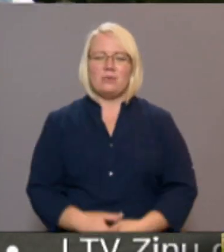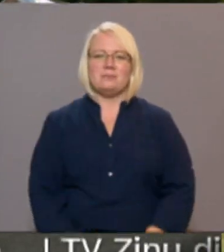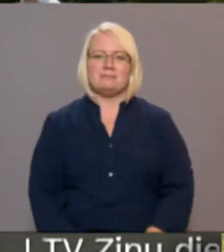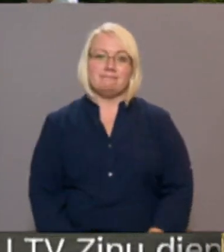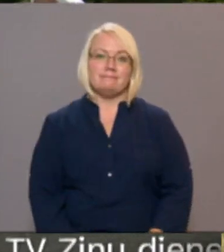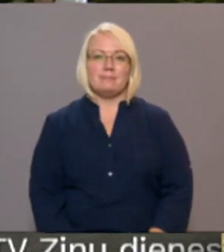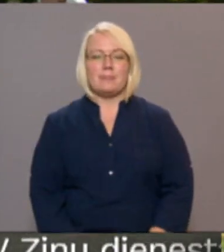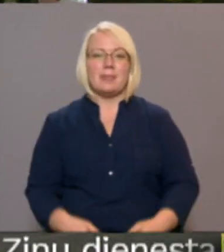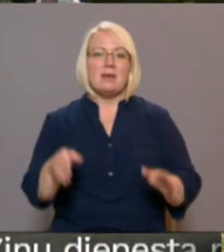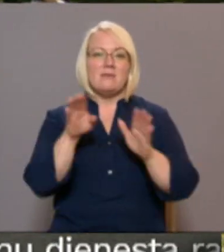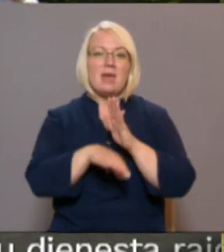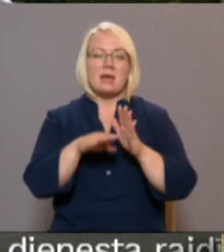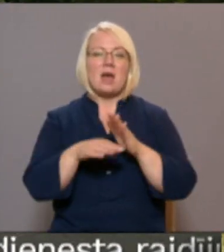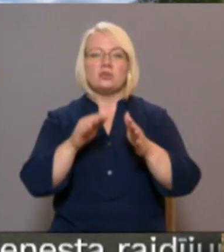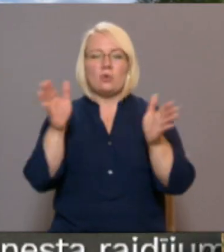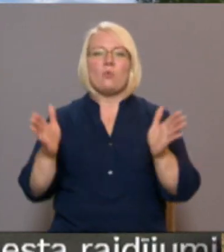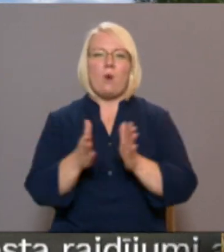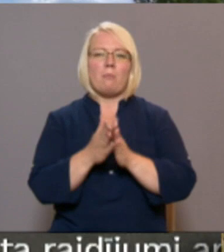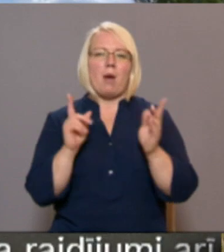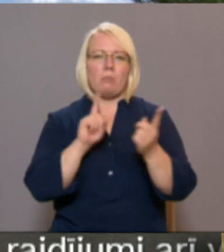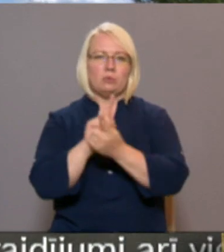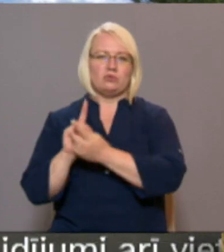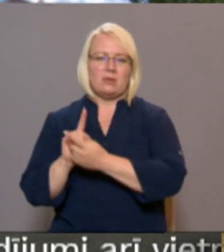jā, vienkārši kopā būšana.